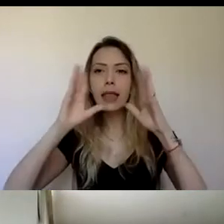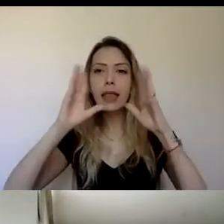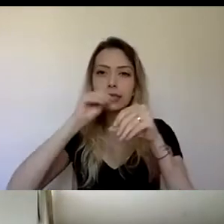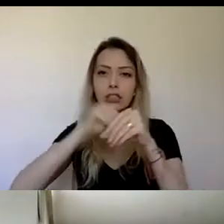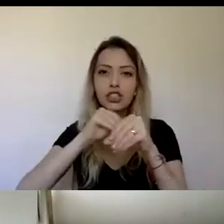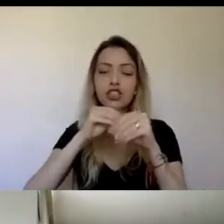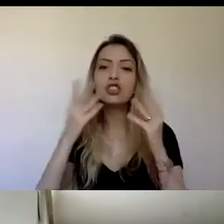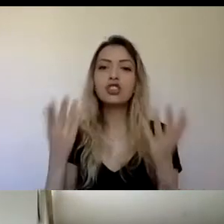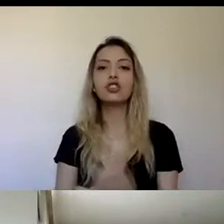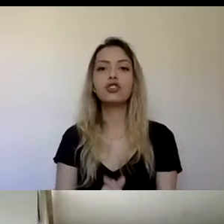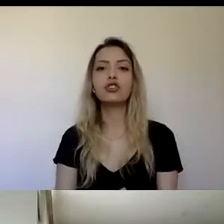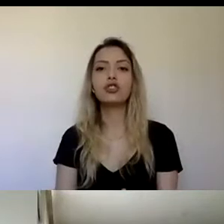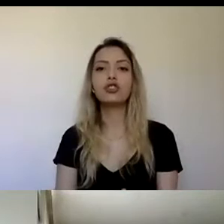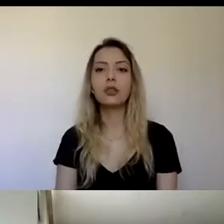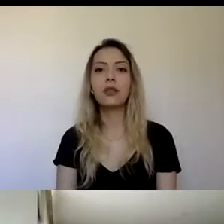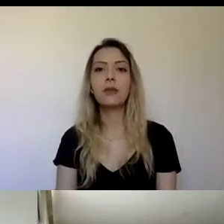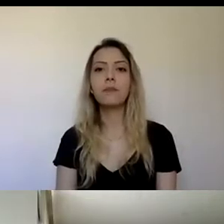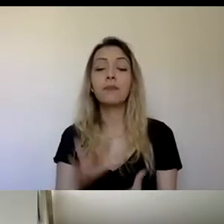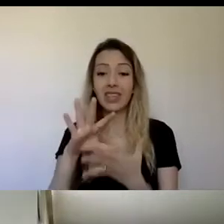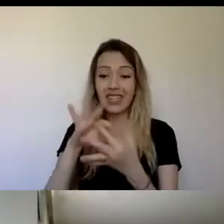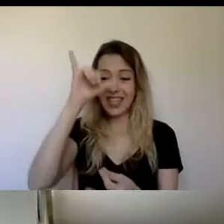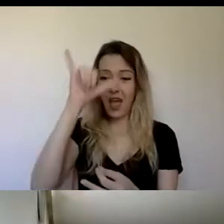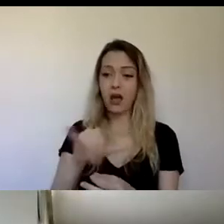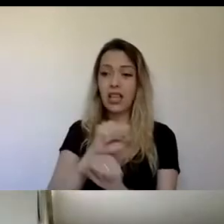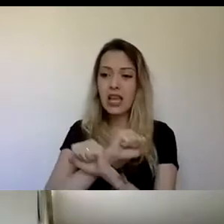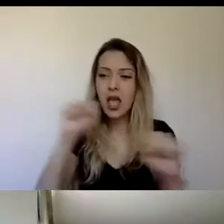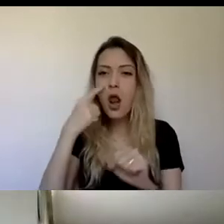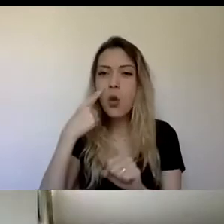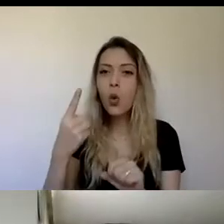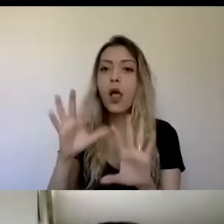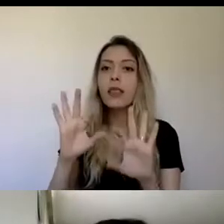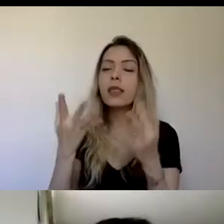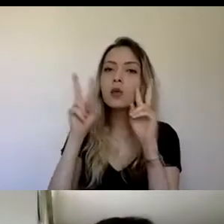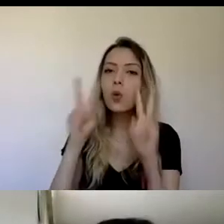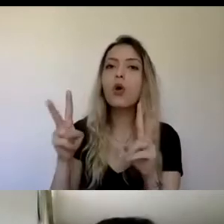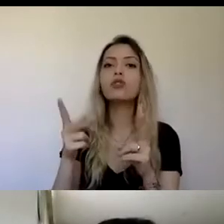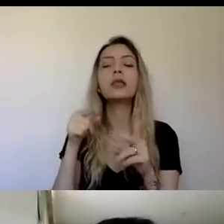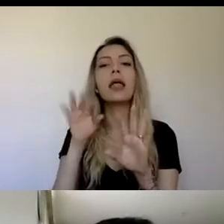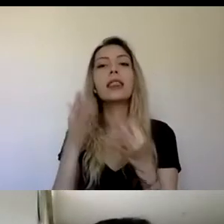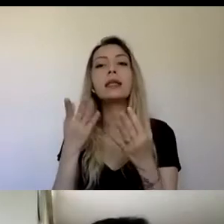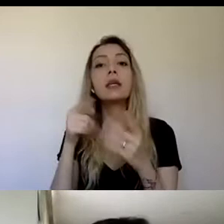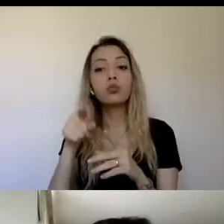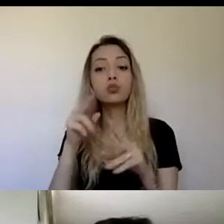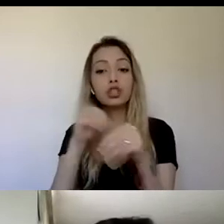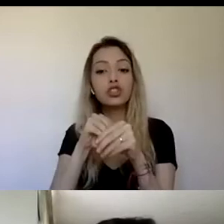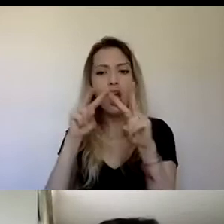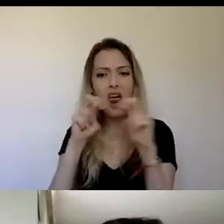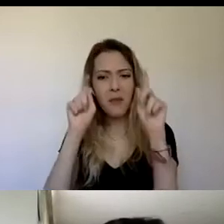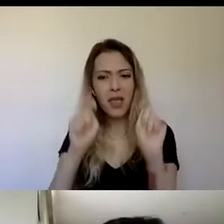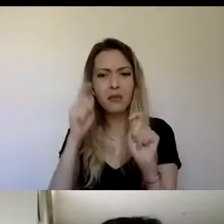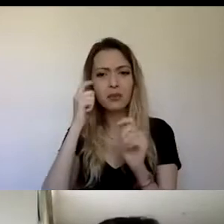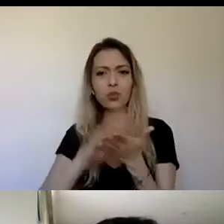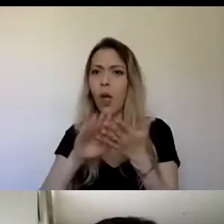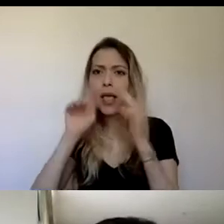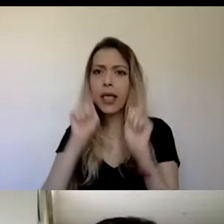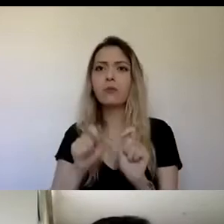bir taraftan insan hakları ihlalleri olarak nasıl görebileceğimizi, nasıl izleyebileceğimizi aslında bize gösteren